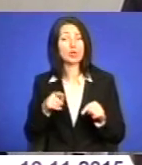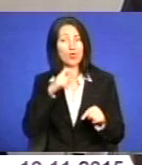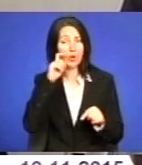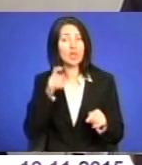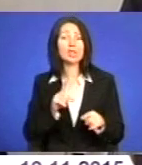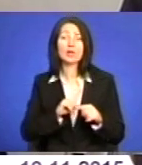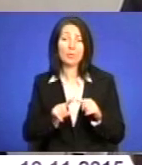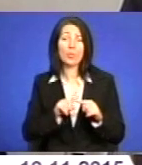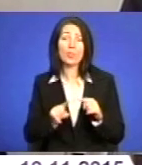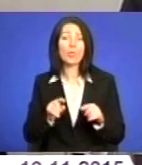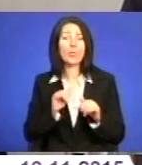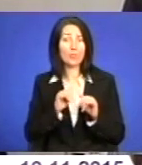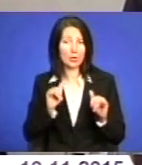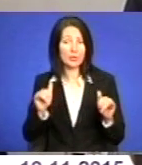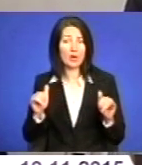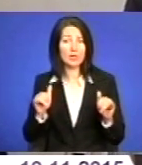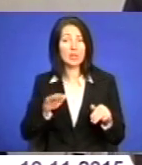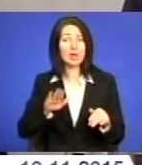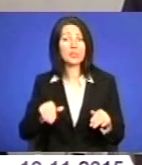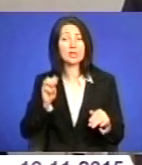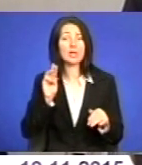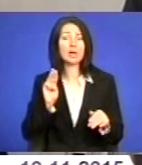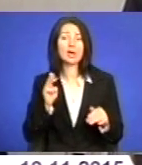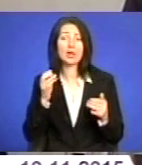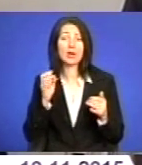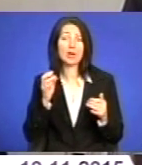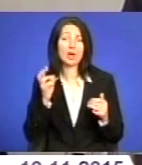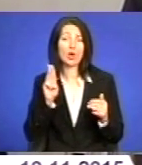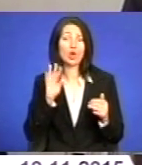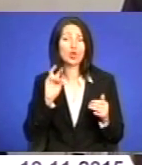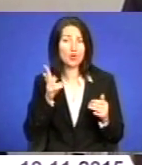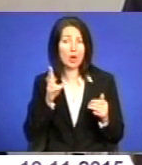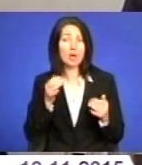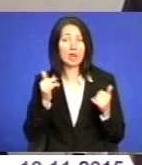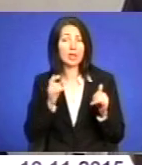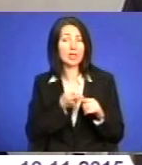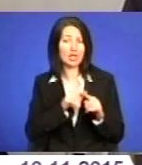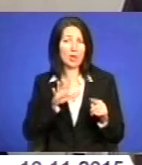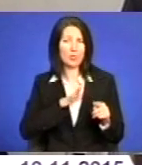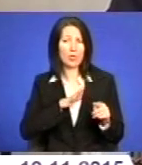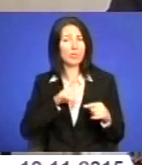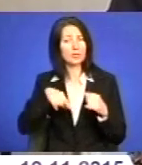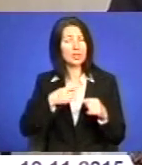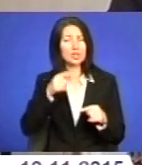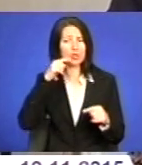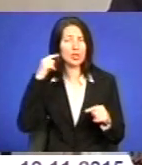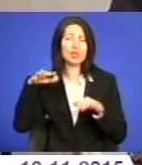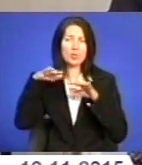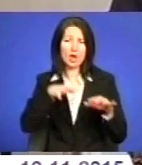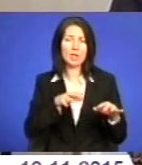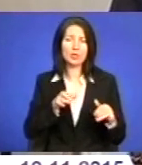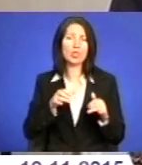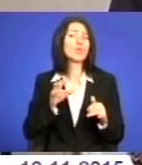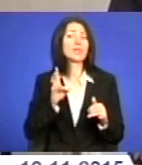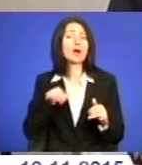пожвавлюється після шоку, який був через російську агресію супроти України. Очевидно, потрібно далі працювати